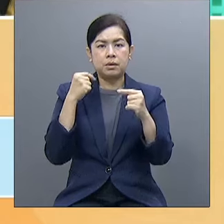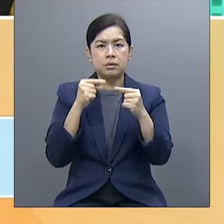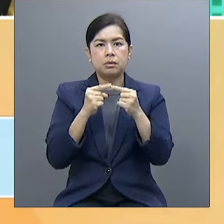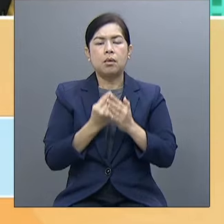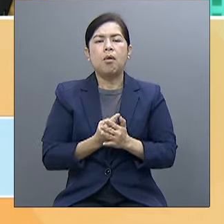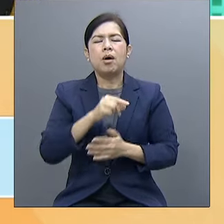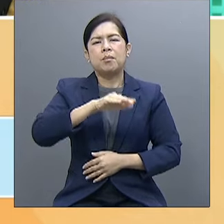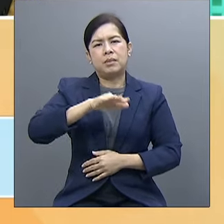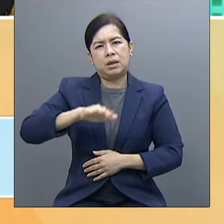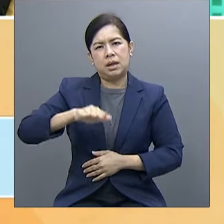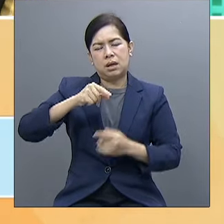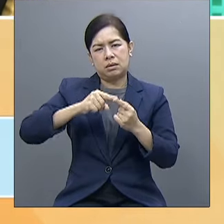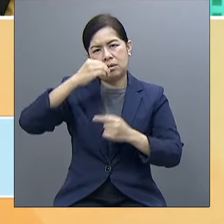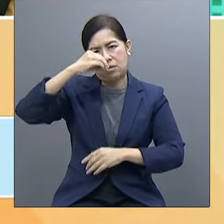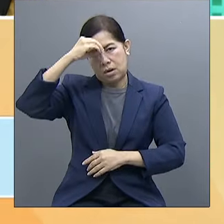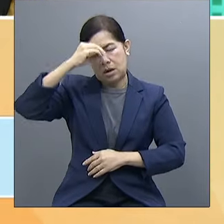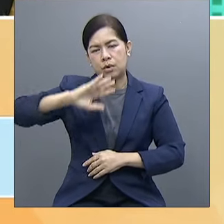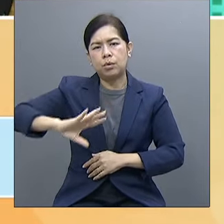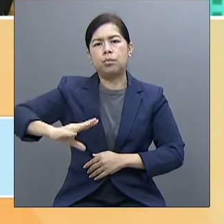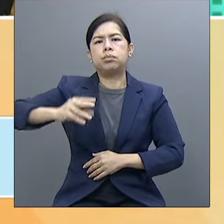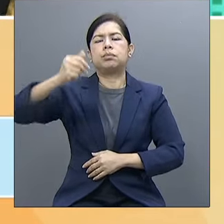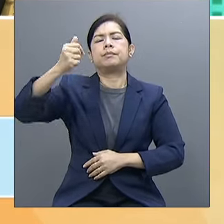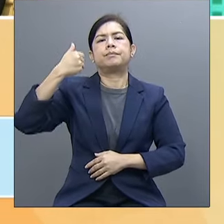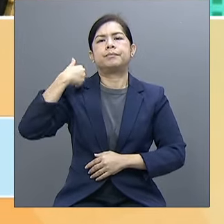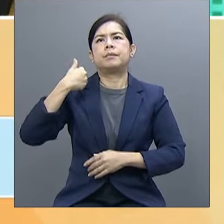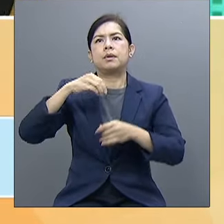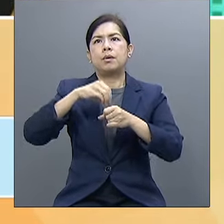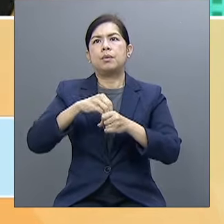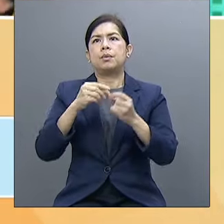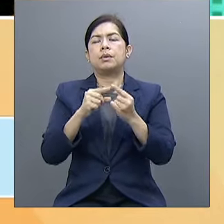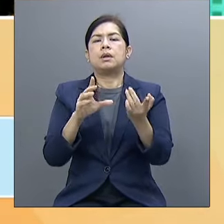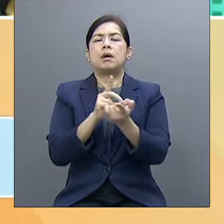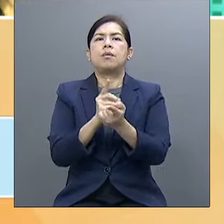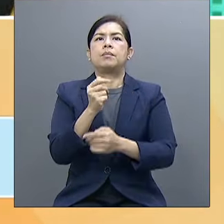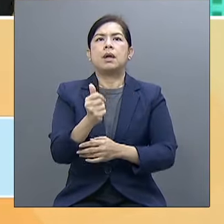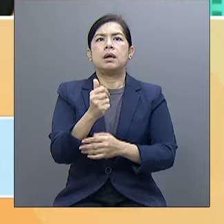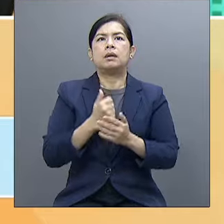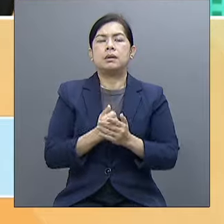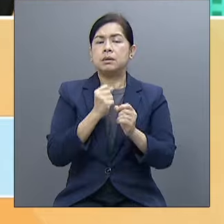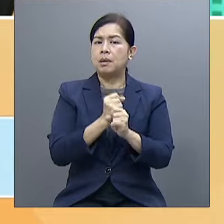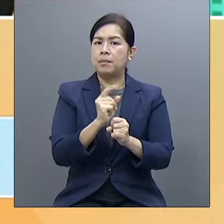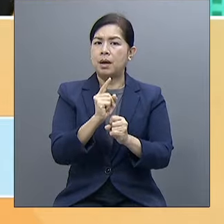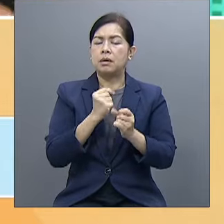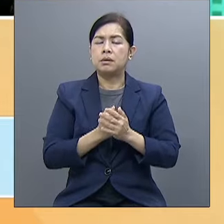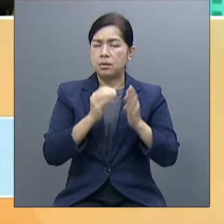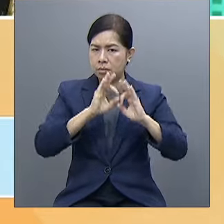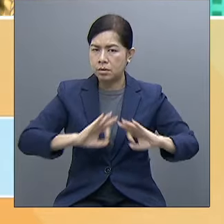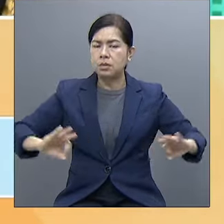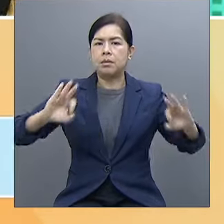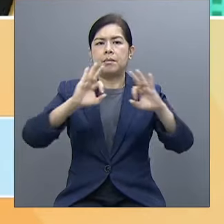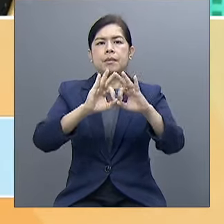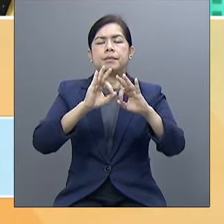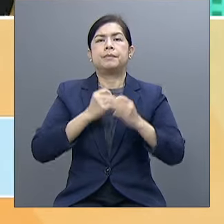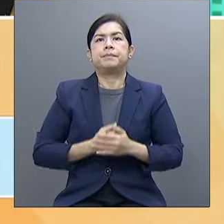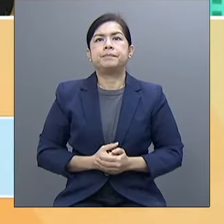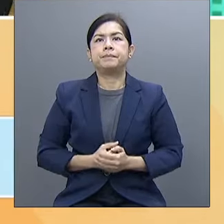ป็นผู้หลักผู้ใหญ่เป็นเด็กดีเป็นที่พึ่งของสังคมของประเทศชาติได ้ เพราะอนุพื้นที่ทั้งหมดอยู่ในท้องถิ่นทั้งหมด